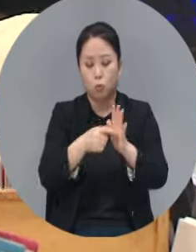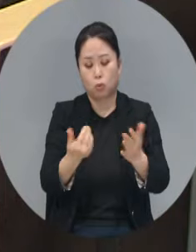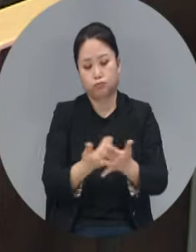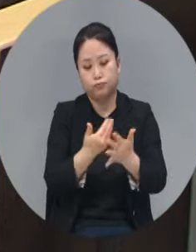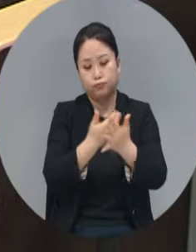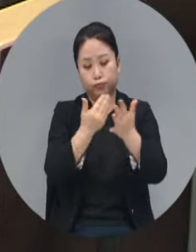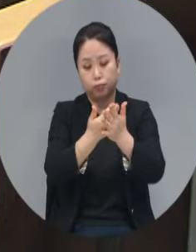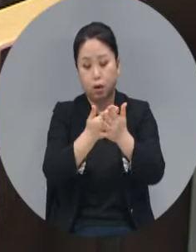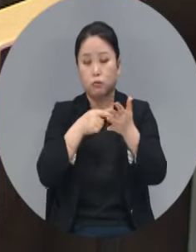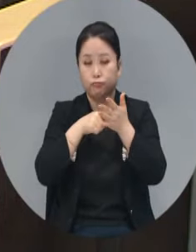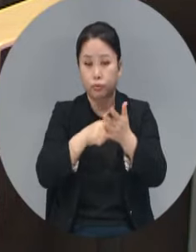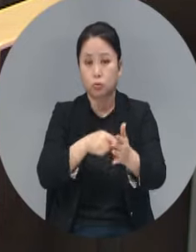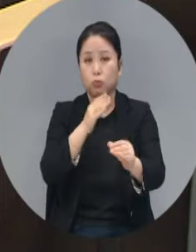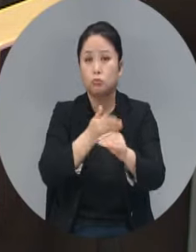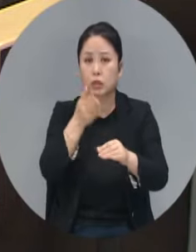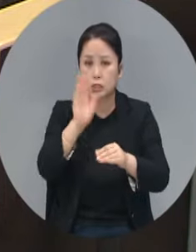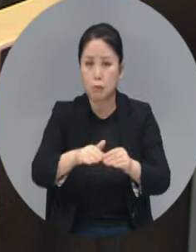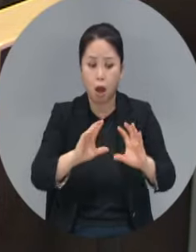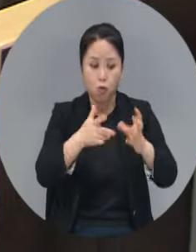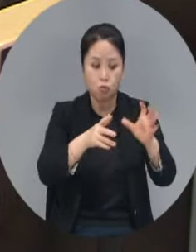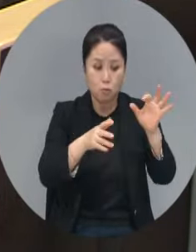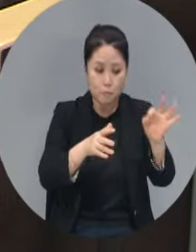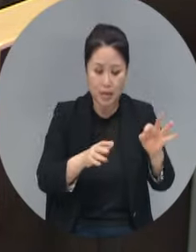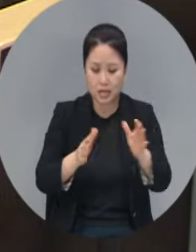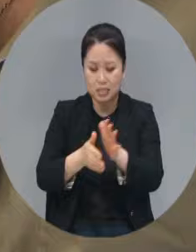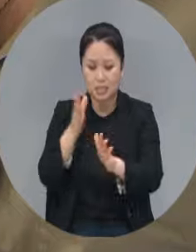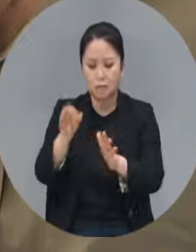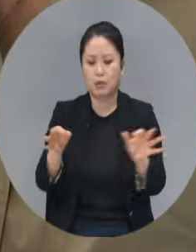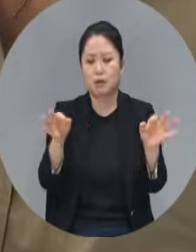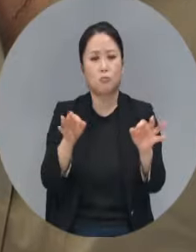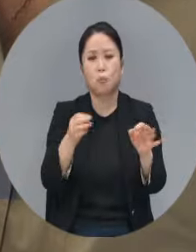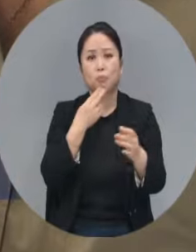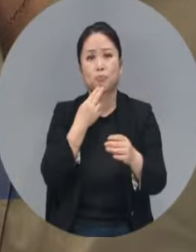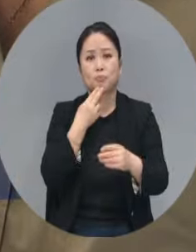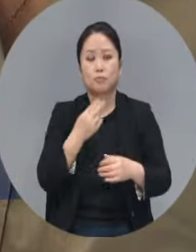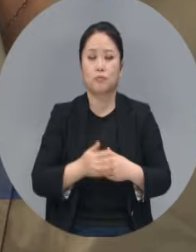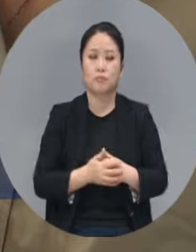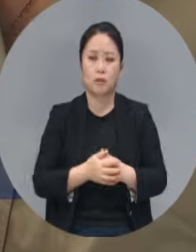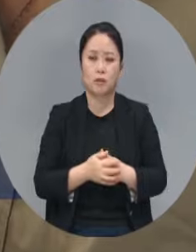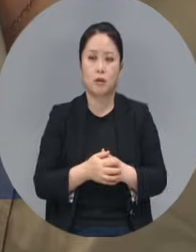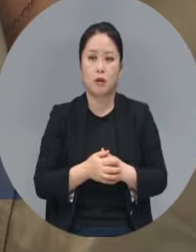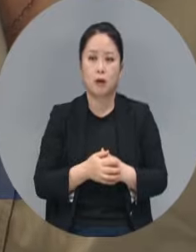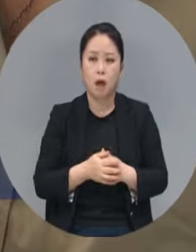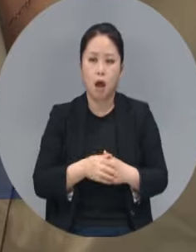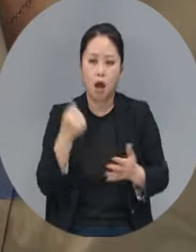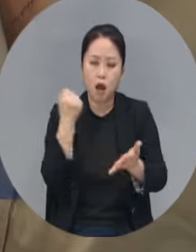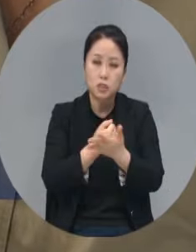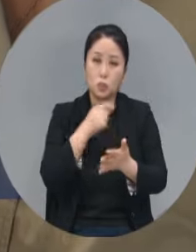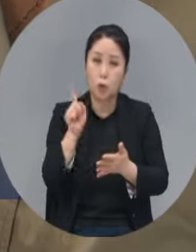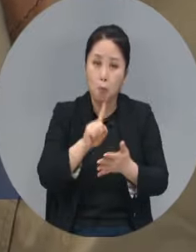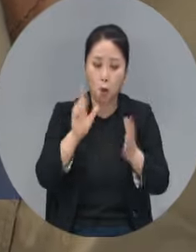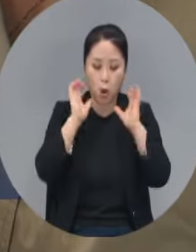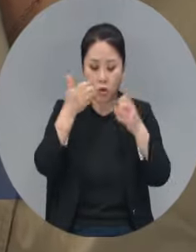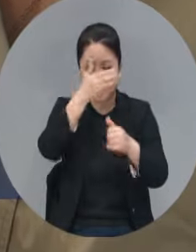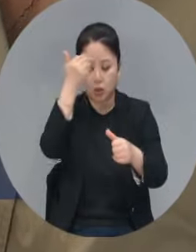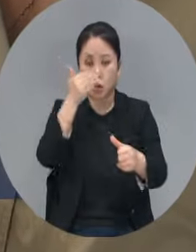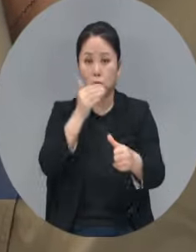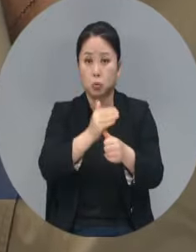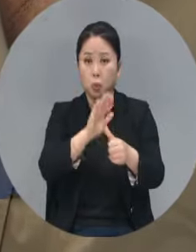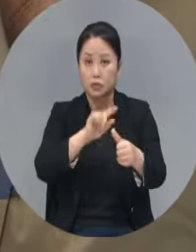시비도 추경에 잡히지 않았습니다. 쉬운 점은 어린이 청소년 전반적인 문화에 대한